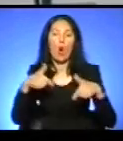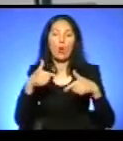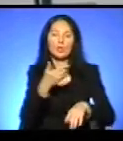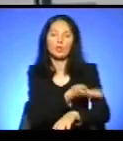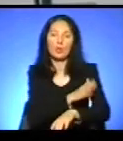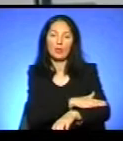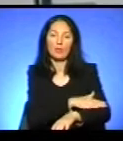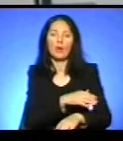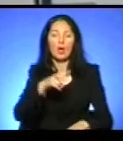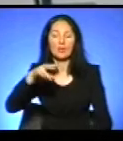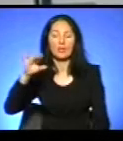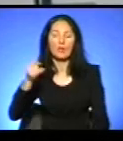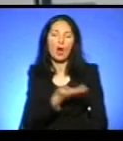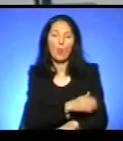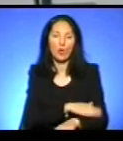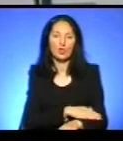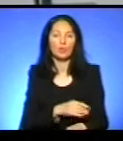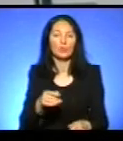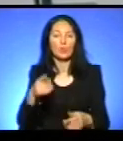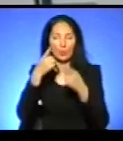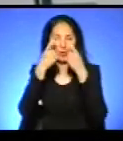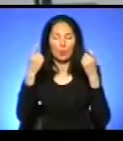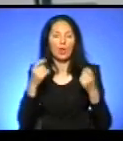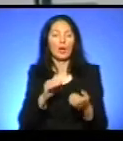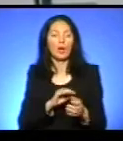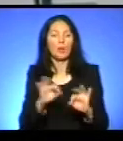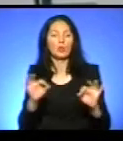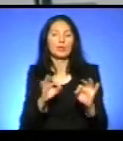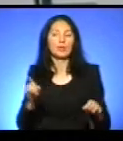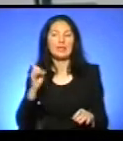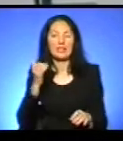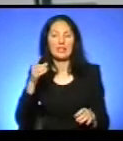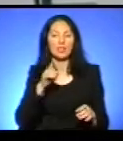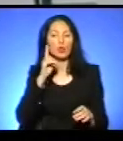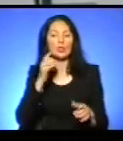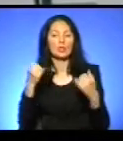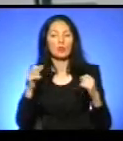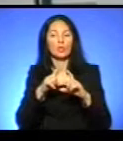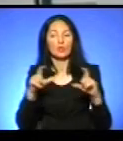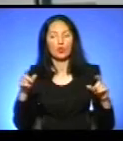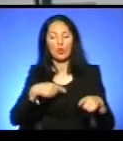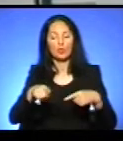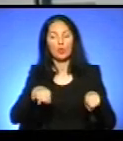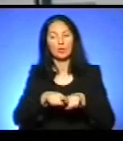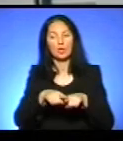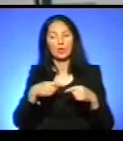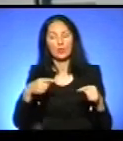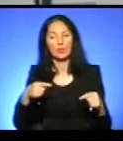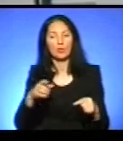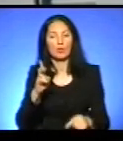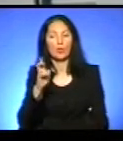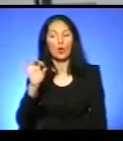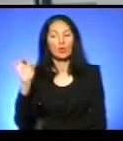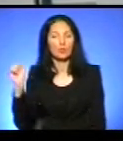Повідомляє інструктор-методист комунального закладу дитячо-юнацької спортивної школи з футболу та інших ігрових видів спорту Віктор